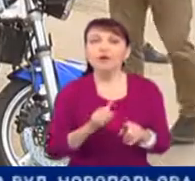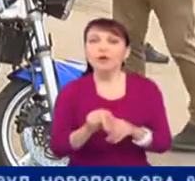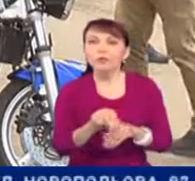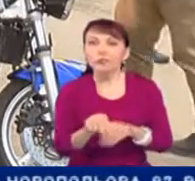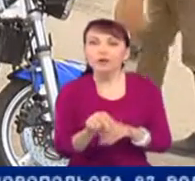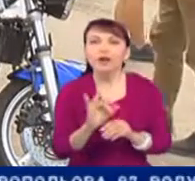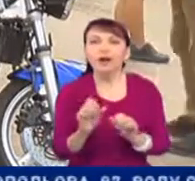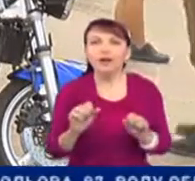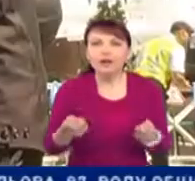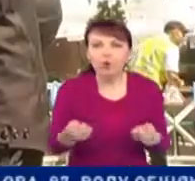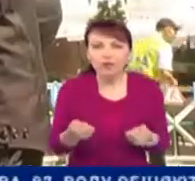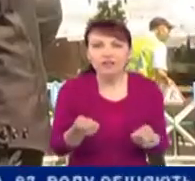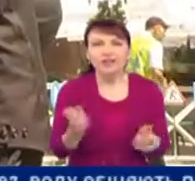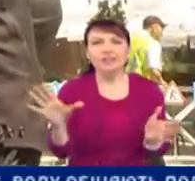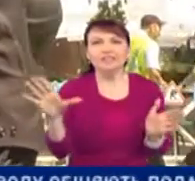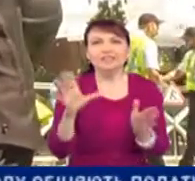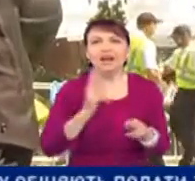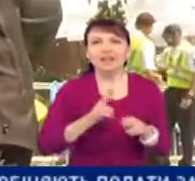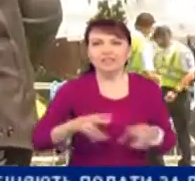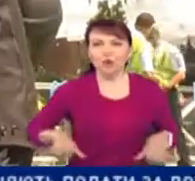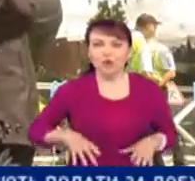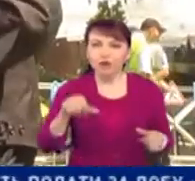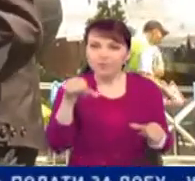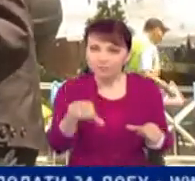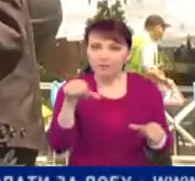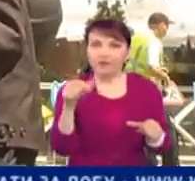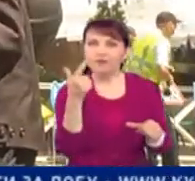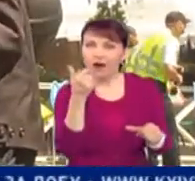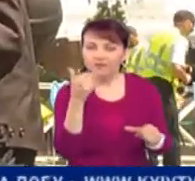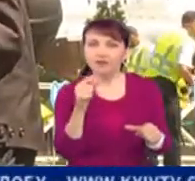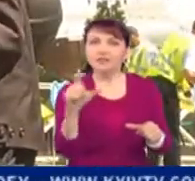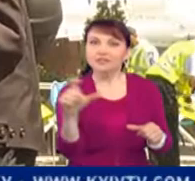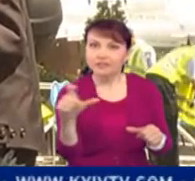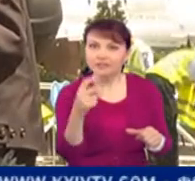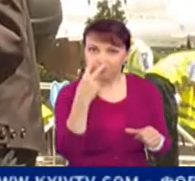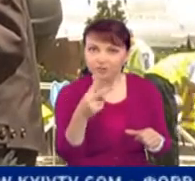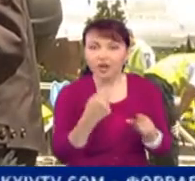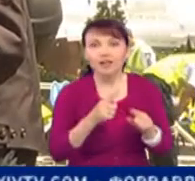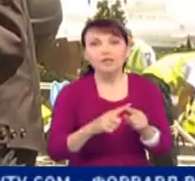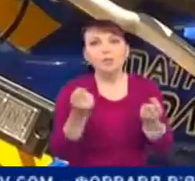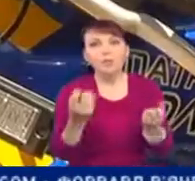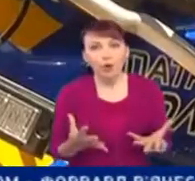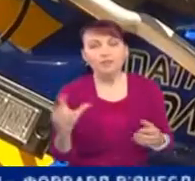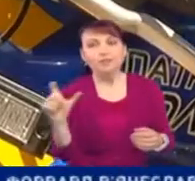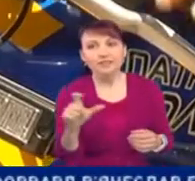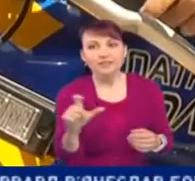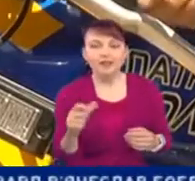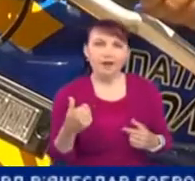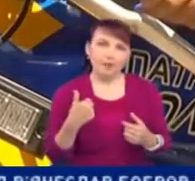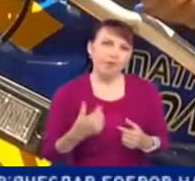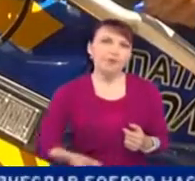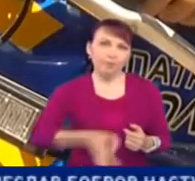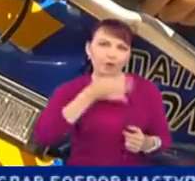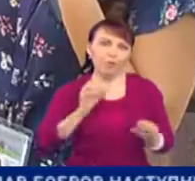конем. Ключів, бачиш? Красна, синя горить з іншої сторони. Це просто синя. Мені якось